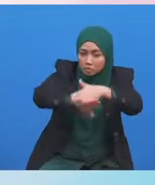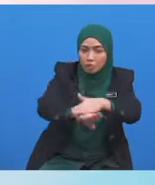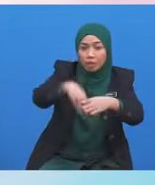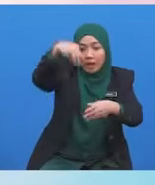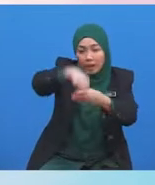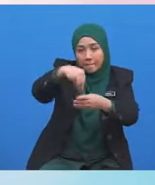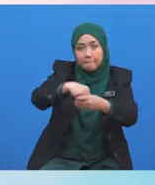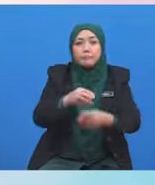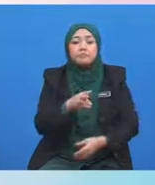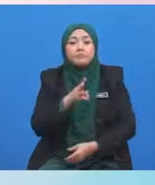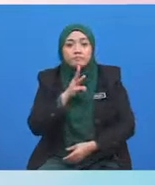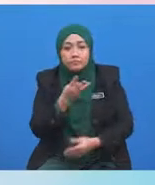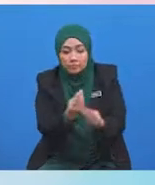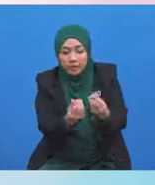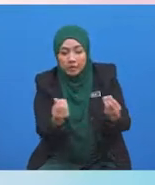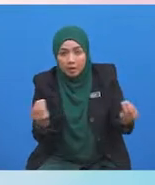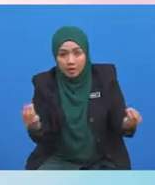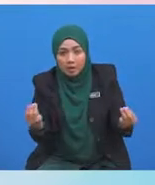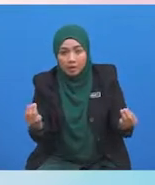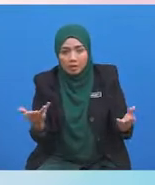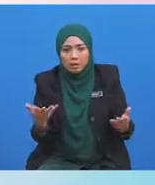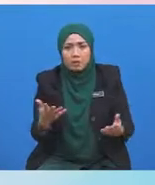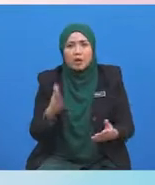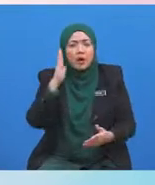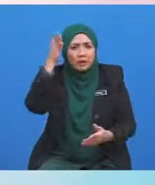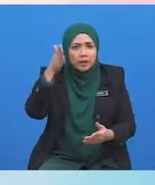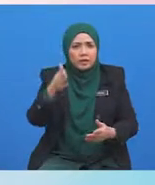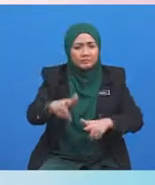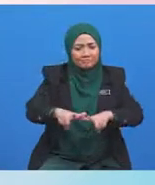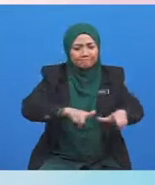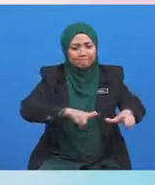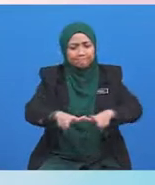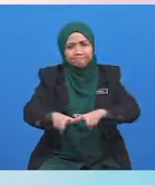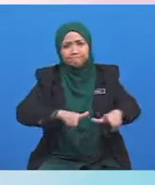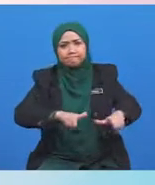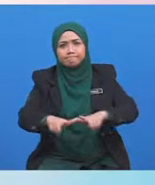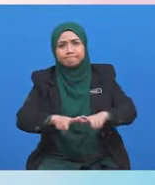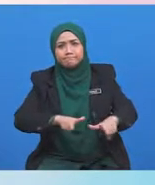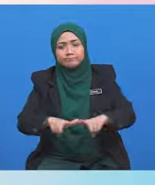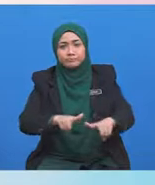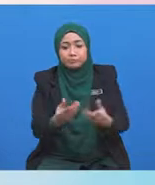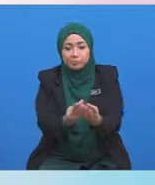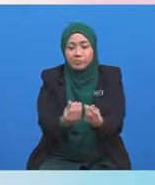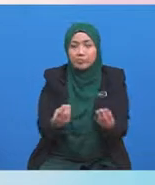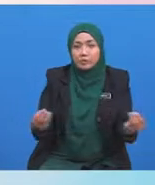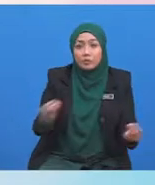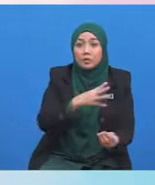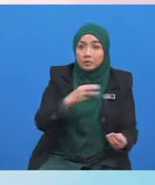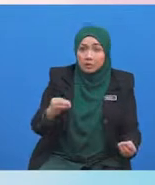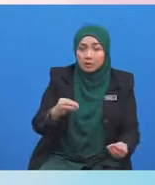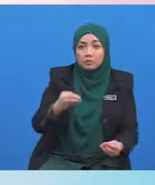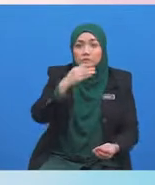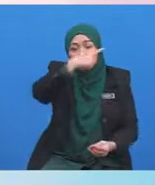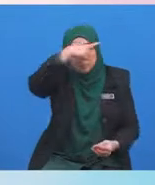tanah. Seterusnya, ia akan melonggarkan struktur tanah dan mengakibatkan kejadian